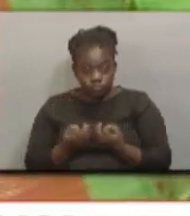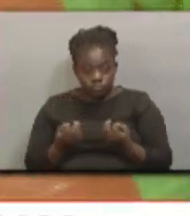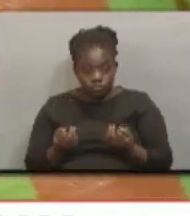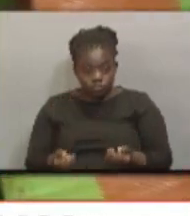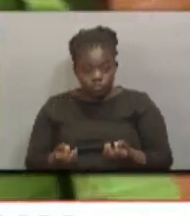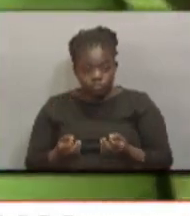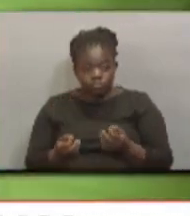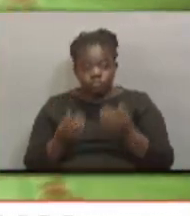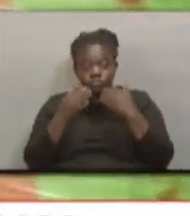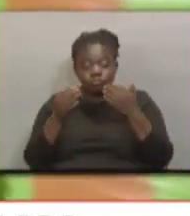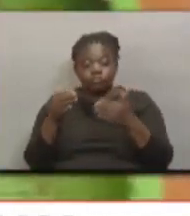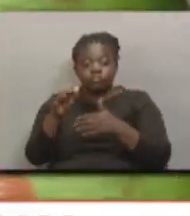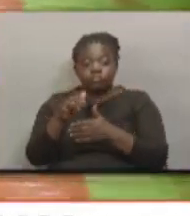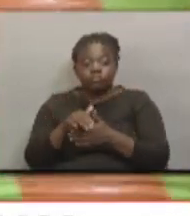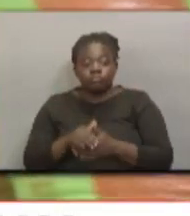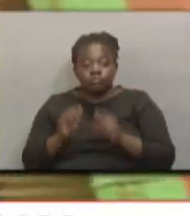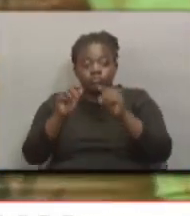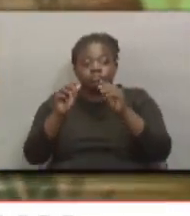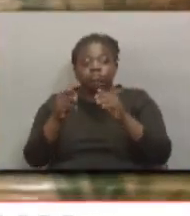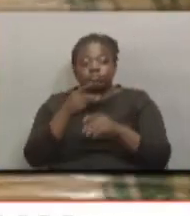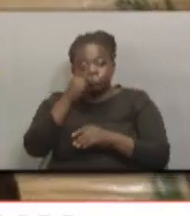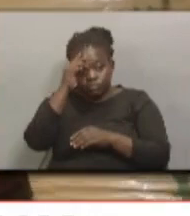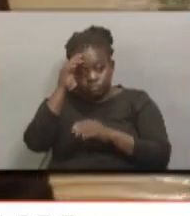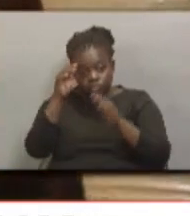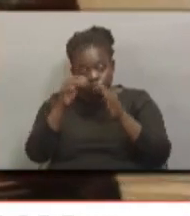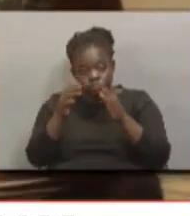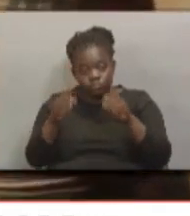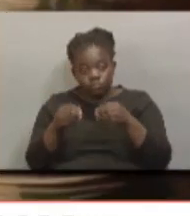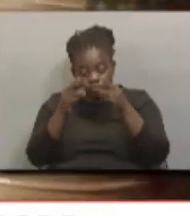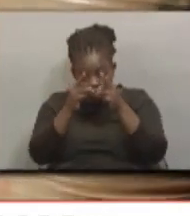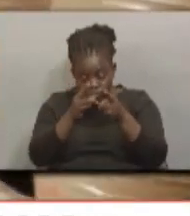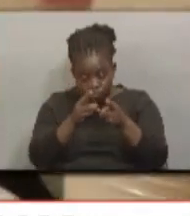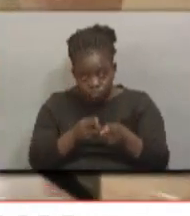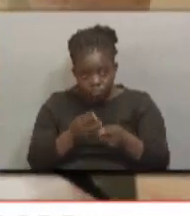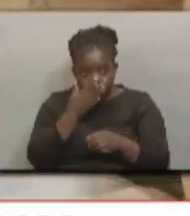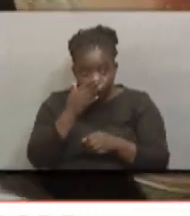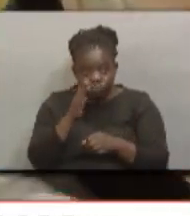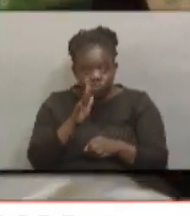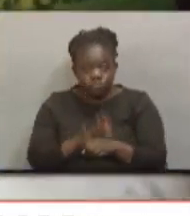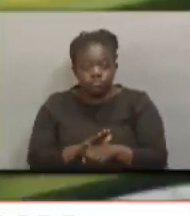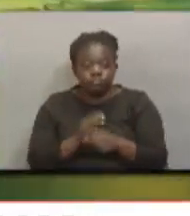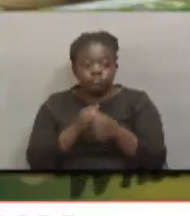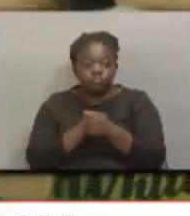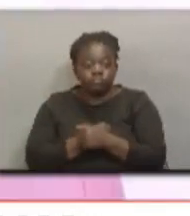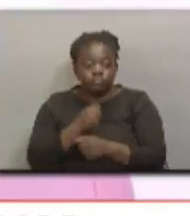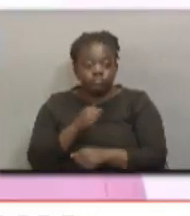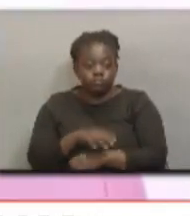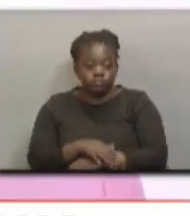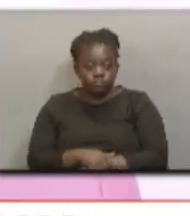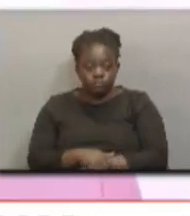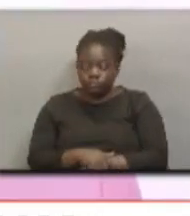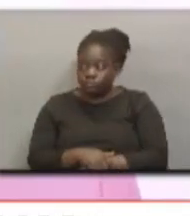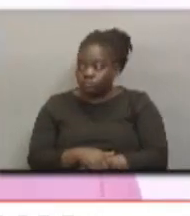Era uda asimi omwami we okujamba kadebe ekimweseze ekitiibwa naye n'asuubiza okumwagala ennyo.